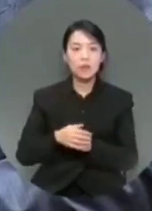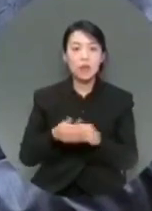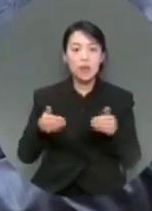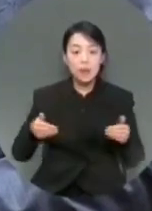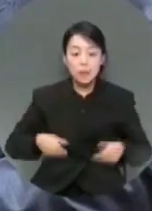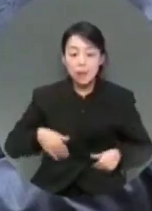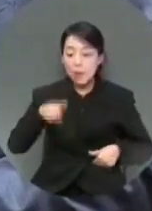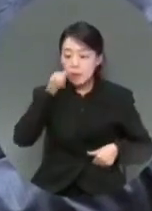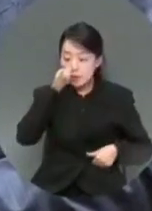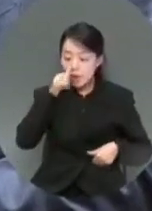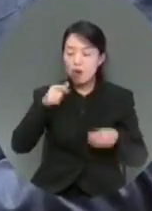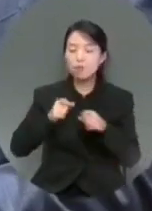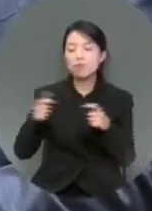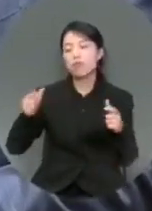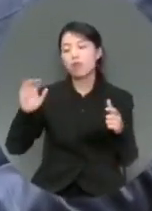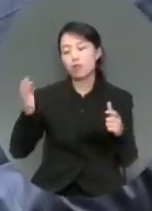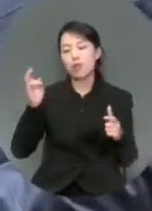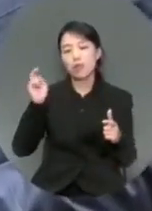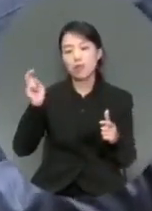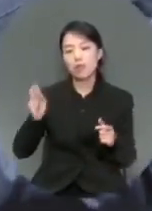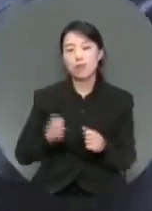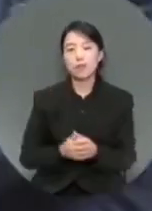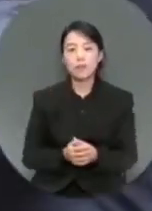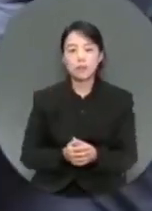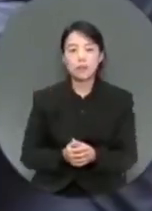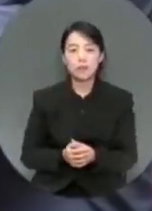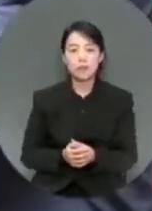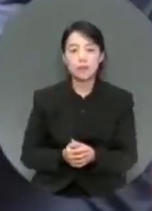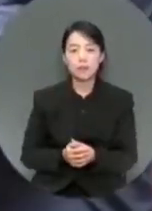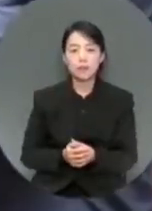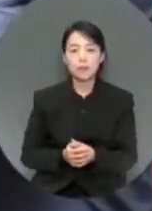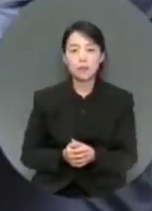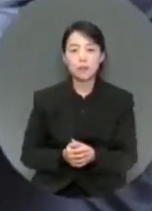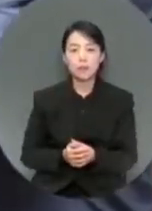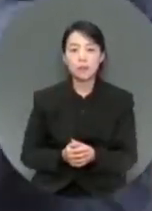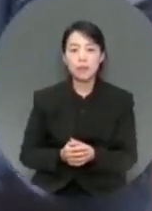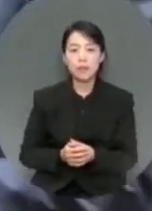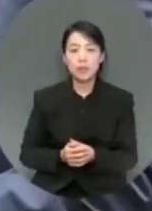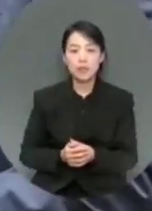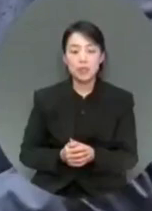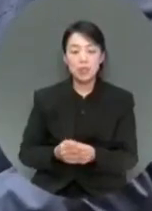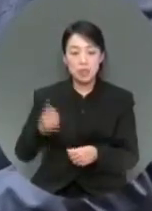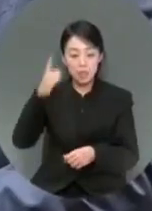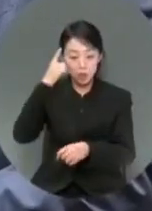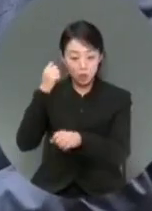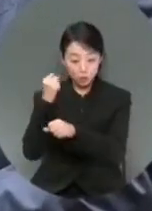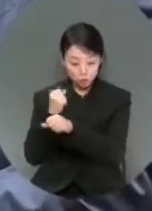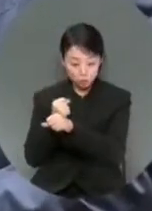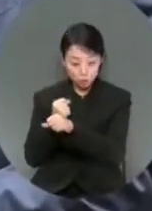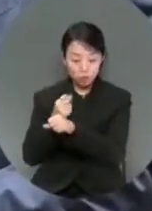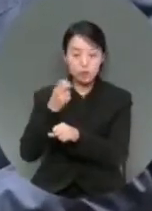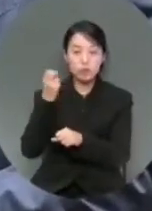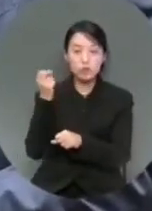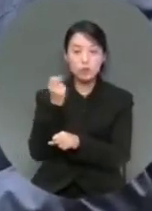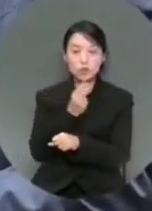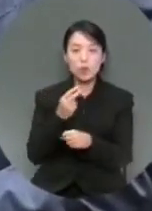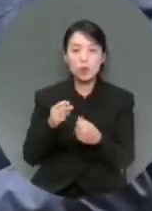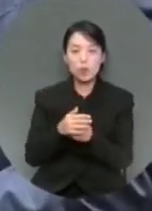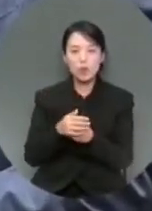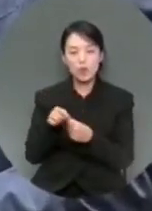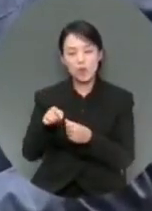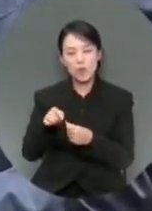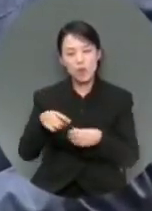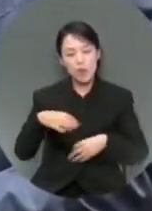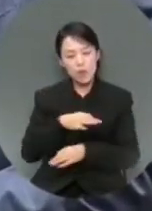부분은 늘린다. 여러 의원님들께서 그 연구, 말하자면 과학계에 여러 가지 뭐, 마치 비리